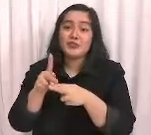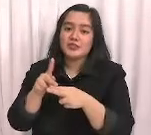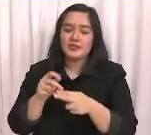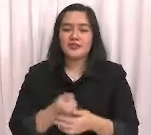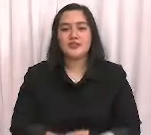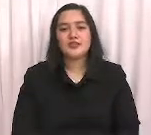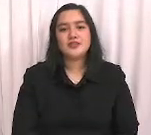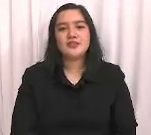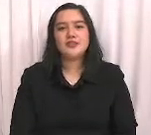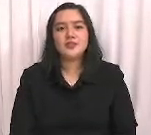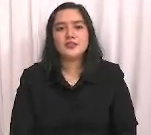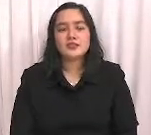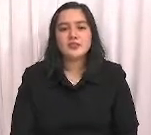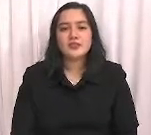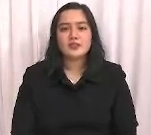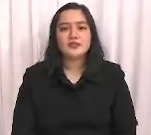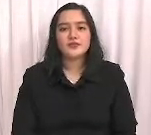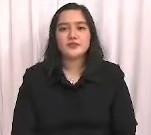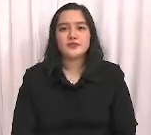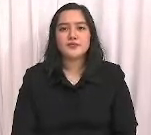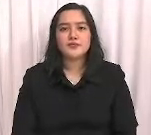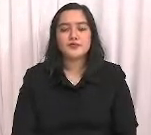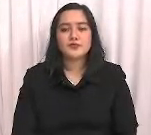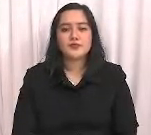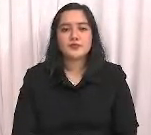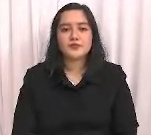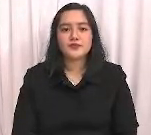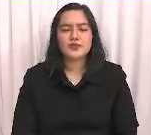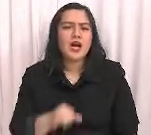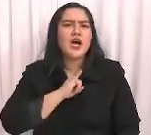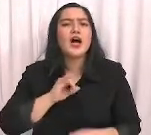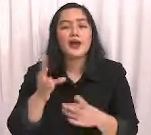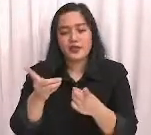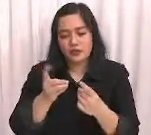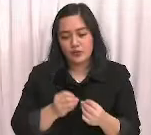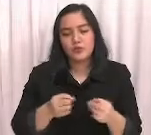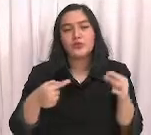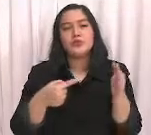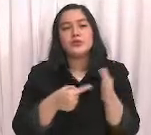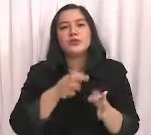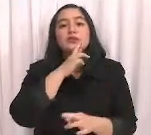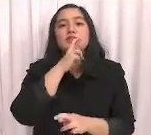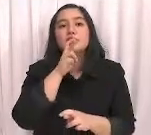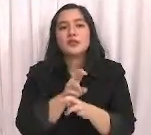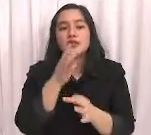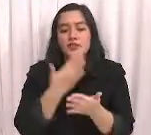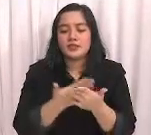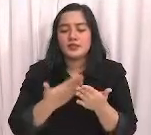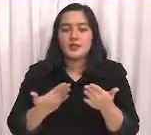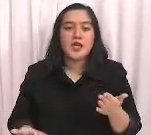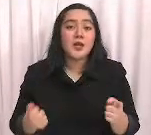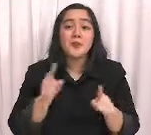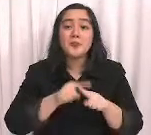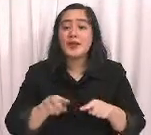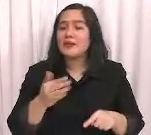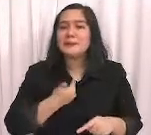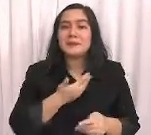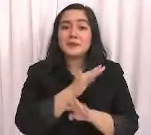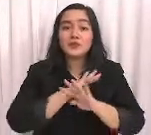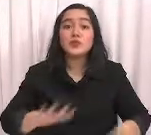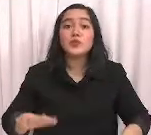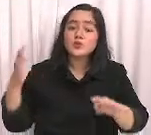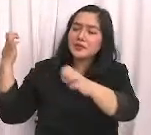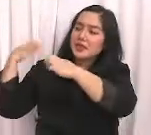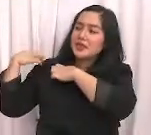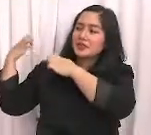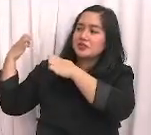yan. Pero I will not expect anything in return. Hindi ko gagawin ito sapagkat para